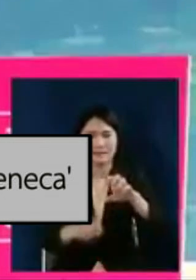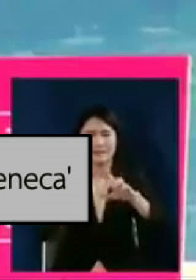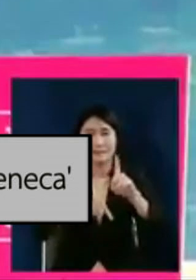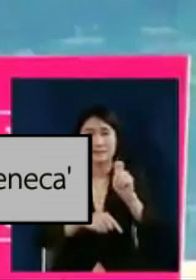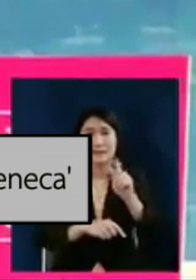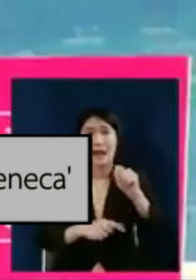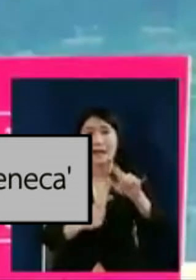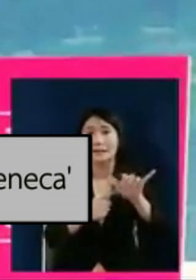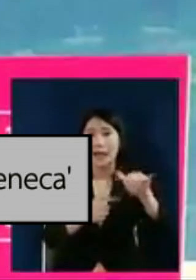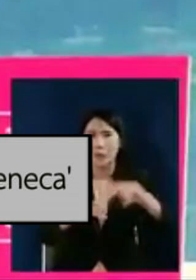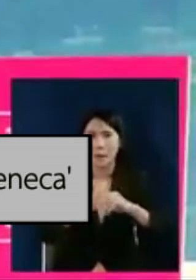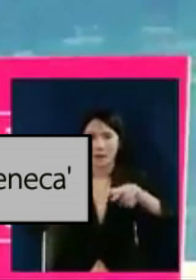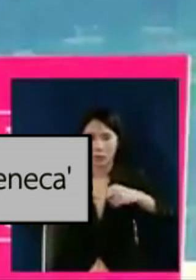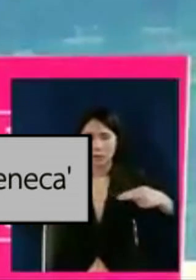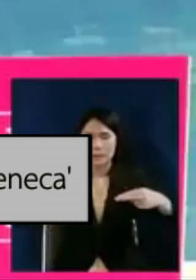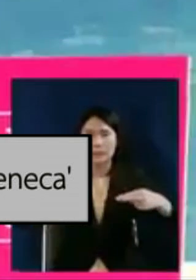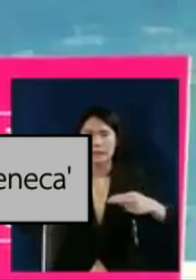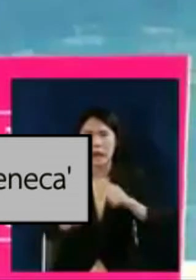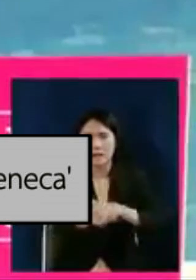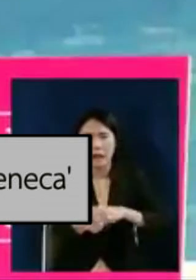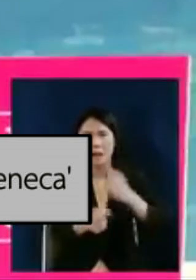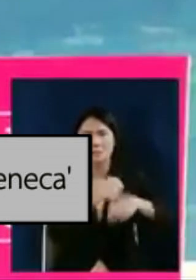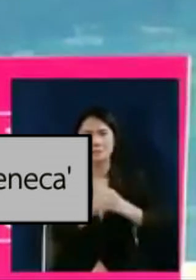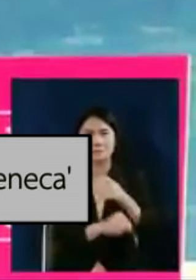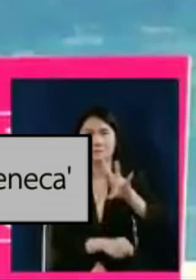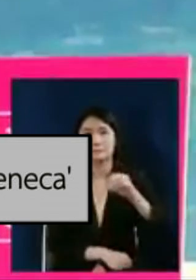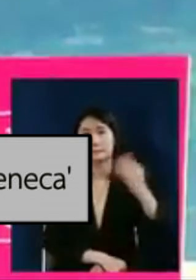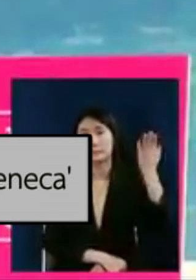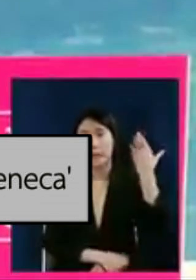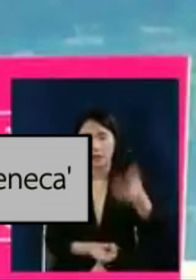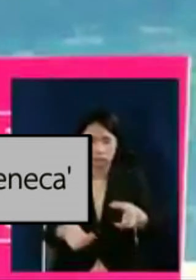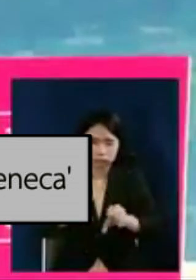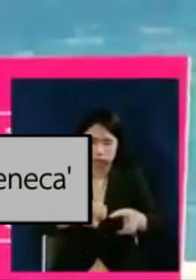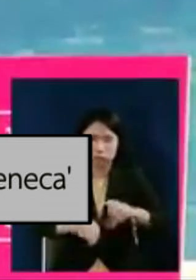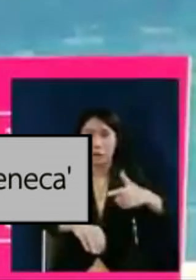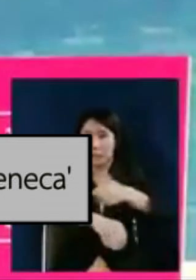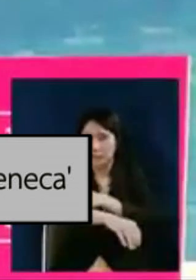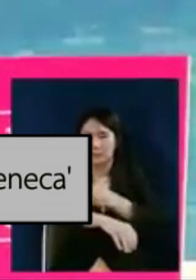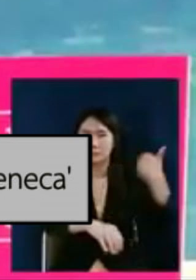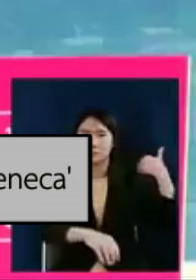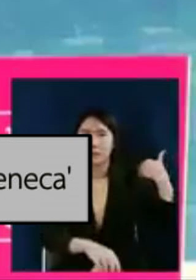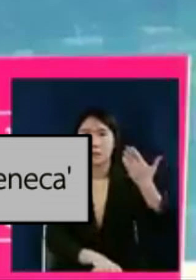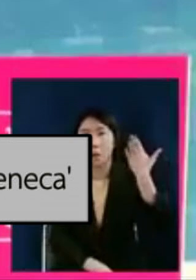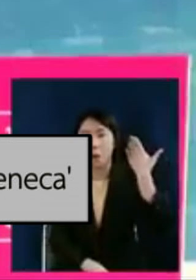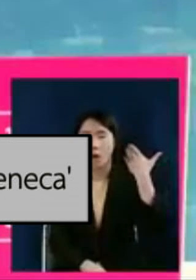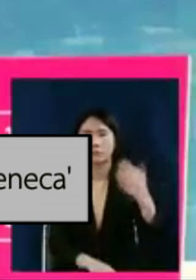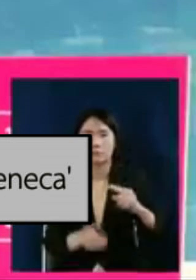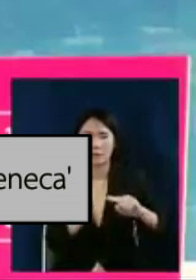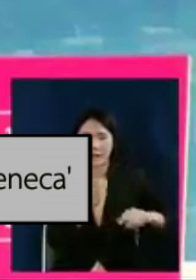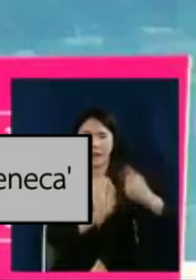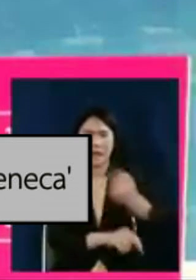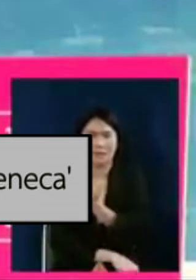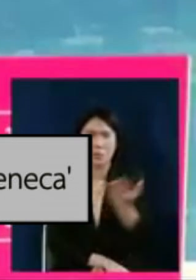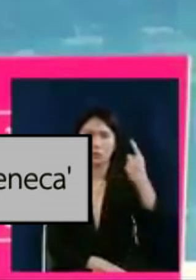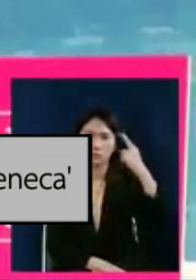นำมาใช้ประมาณ 70กว่าปีละตัวแรกที่ถูกนำมาใช้แป๊ก 4เชื้อตายนะครับผมว่าหลายคนคง